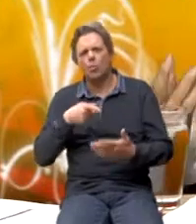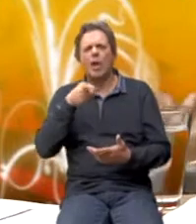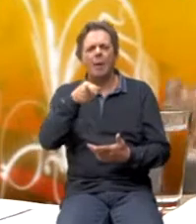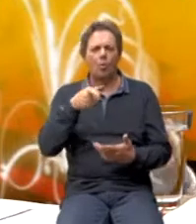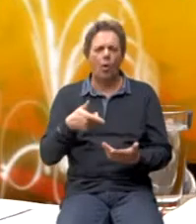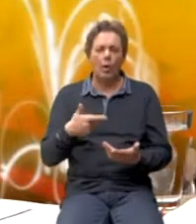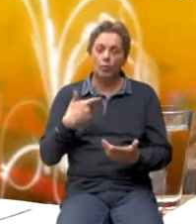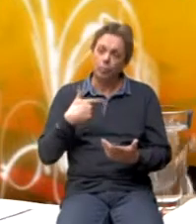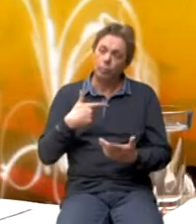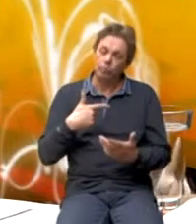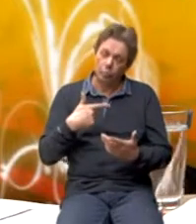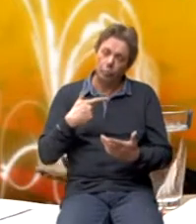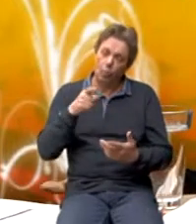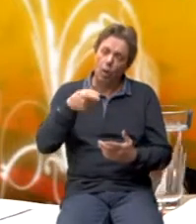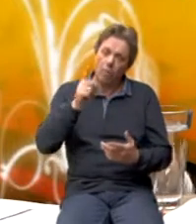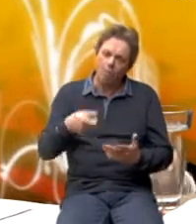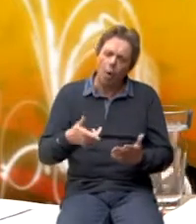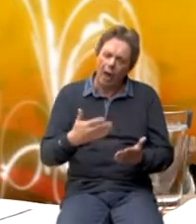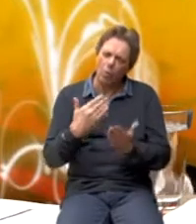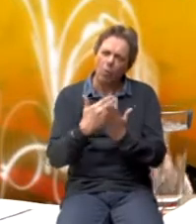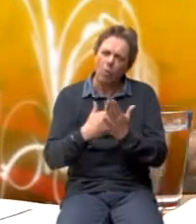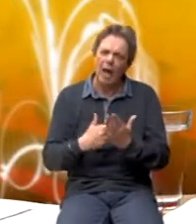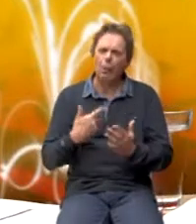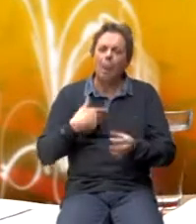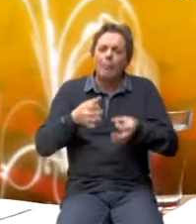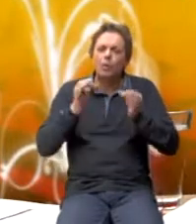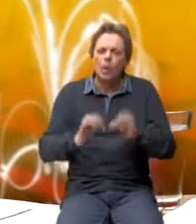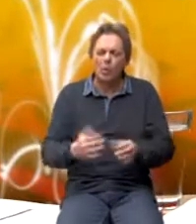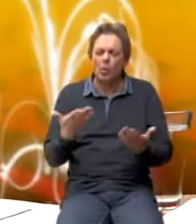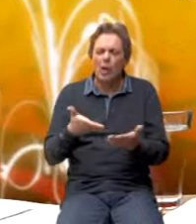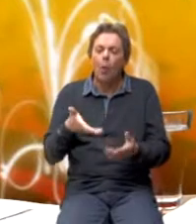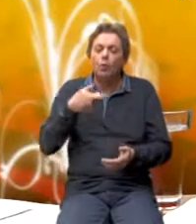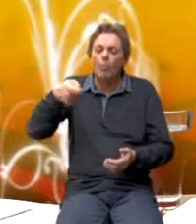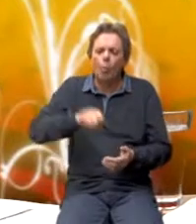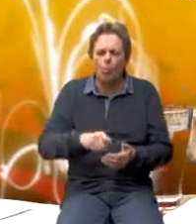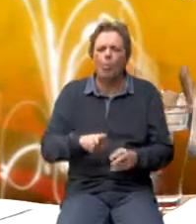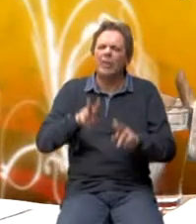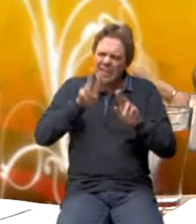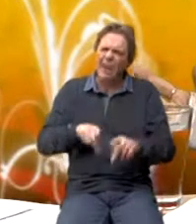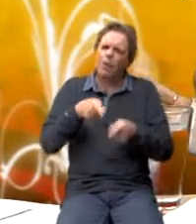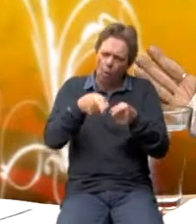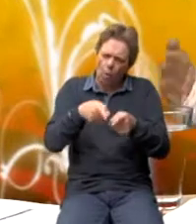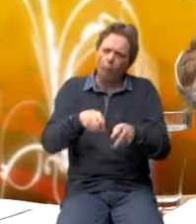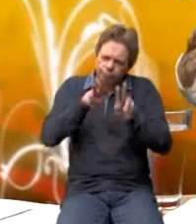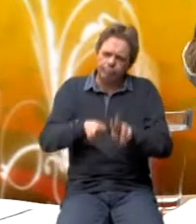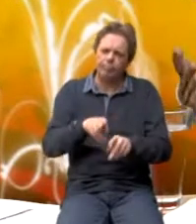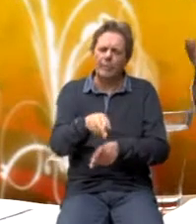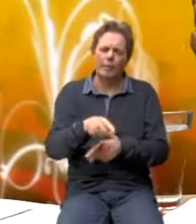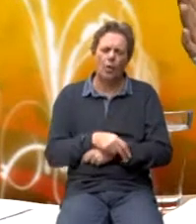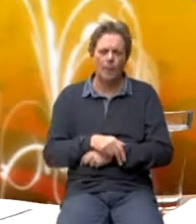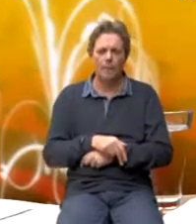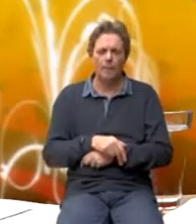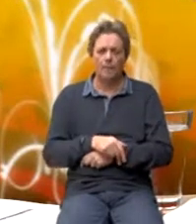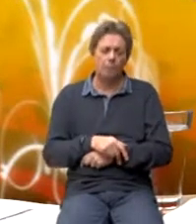nekako legislativom ili zakonom osigurati da ono što kupujemo da je to to. E, možemo samo fino leći na